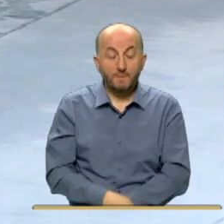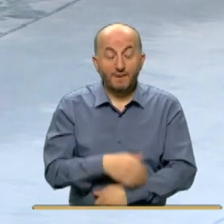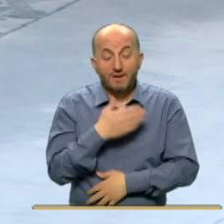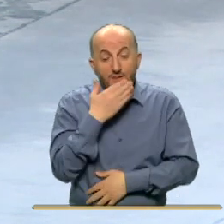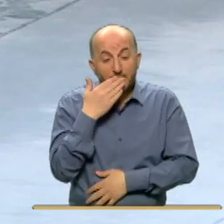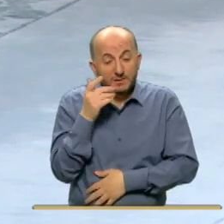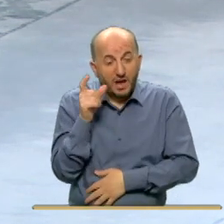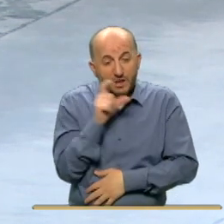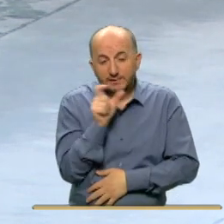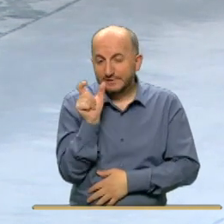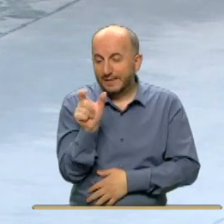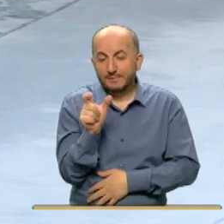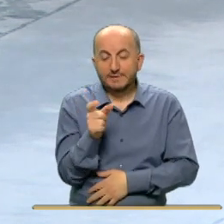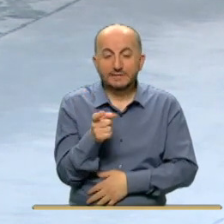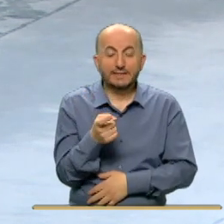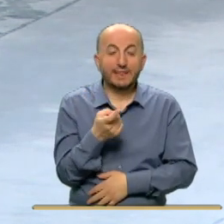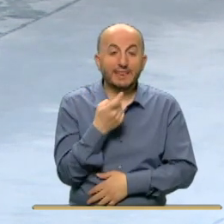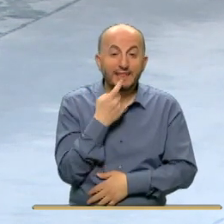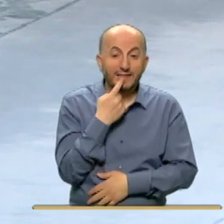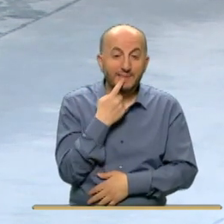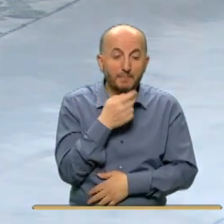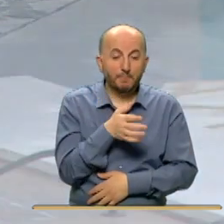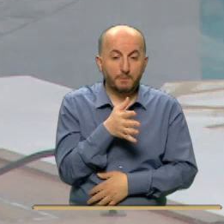Ramazan kelimesini dil bilimcilerimiz